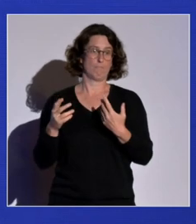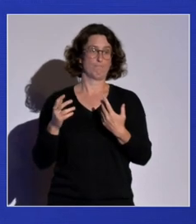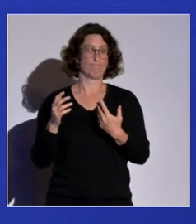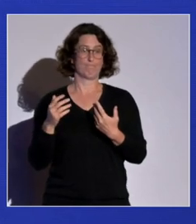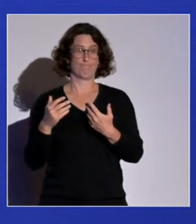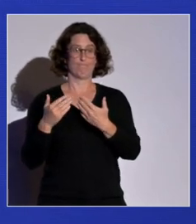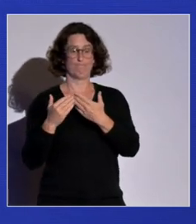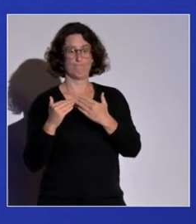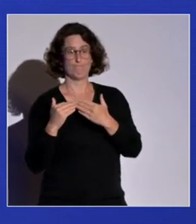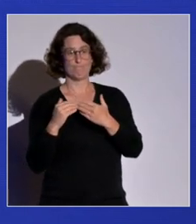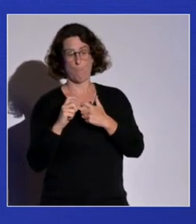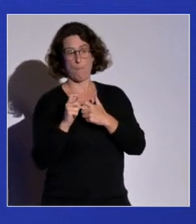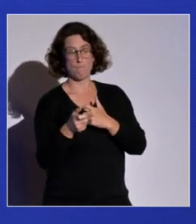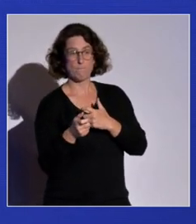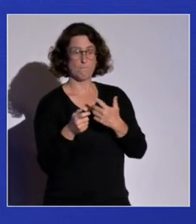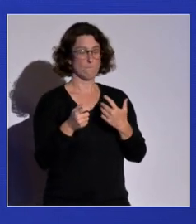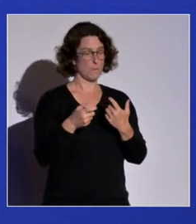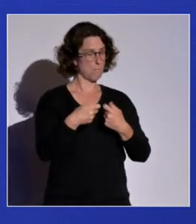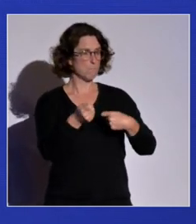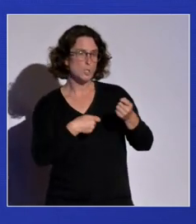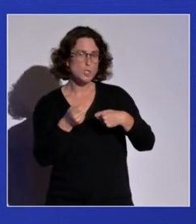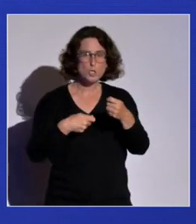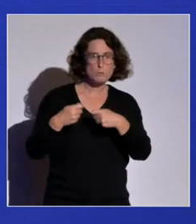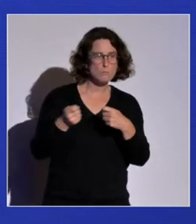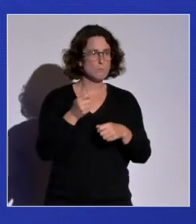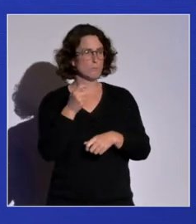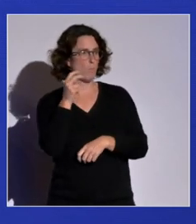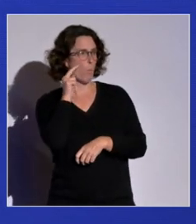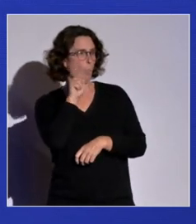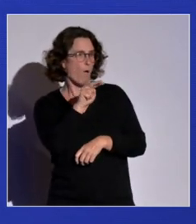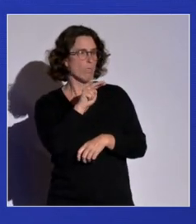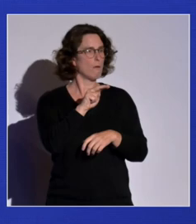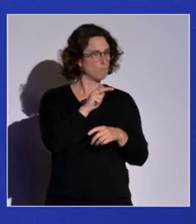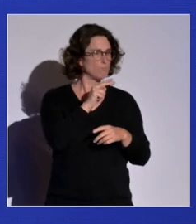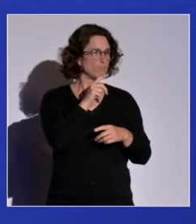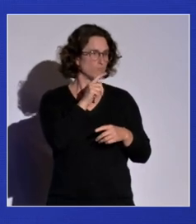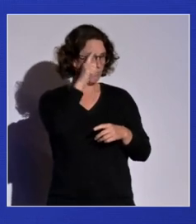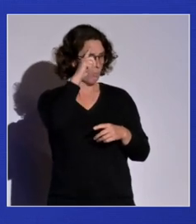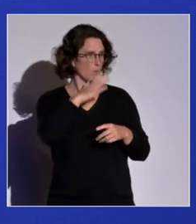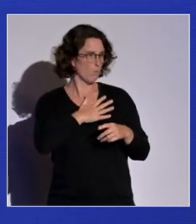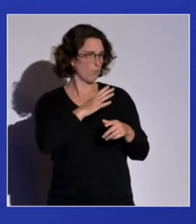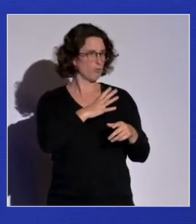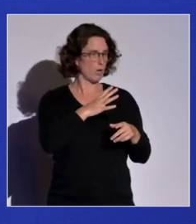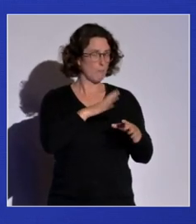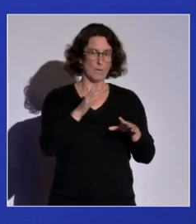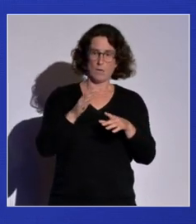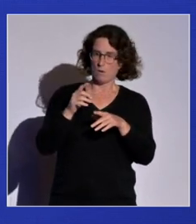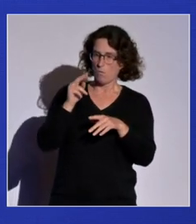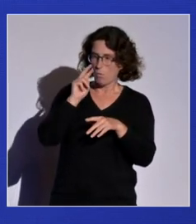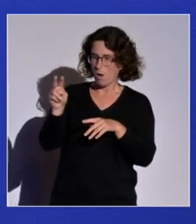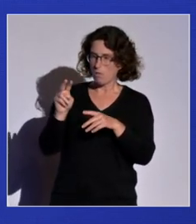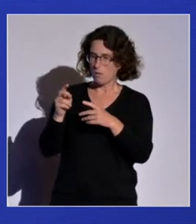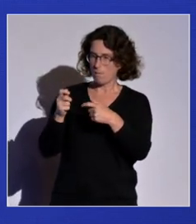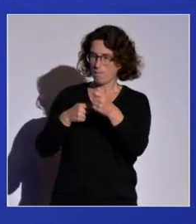marchés, on peut avoir une opinion, mais quand on regarde les marchés de l'Afrique, on n'a plus opinion, on a une certitude.